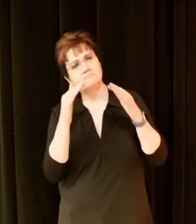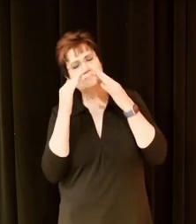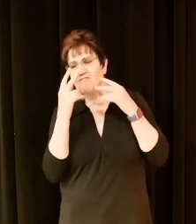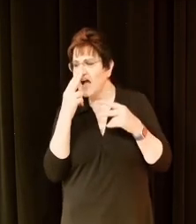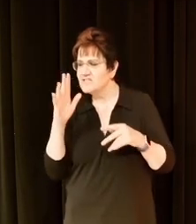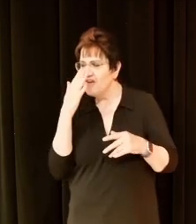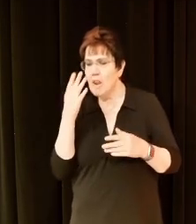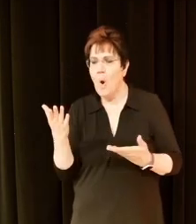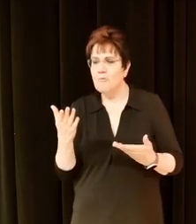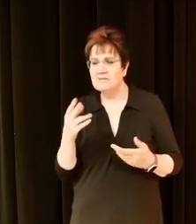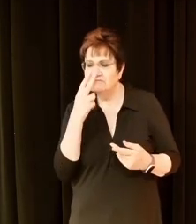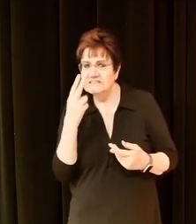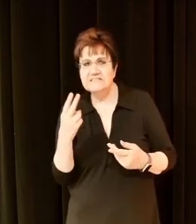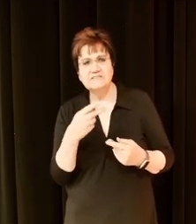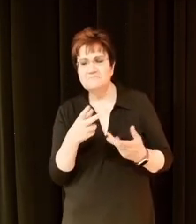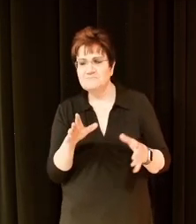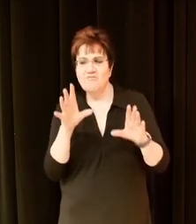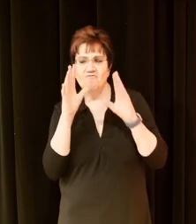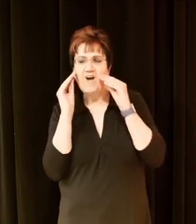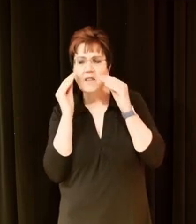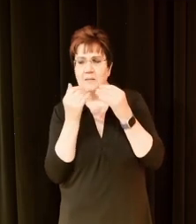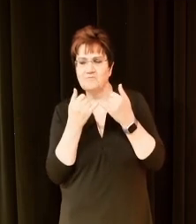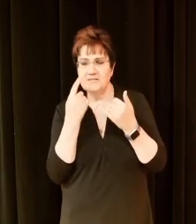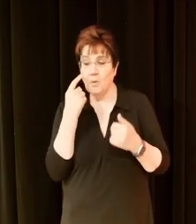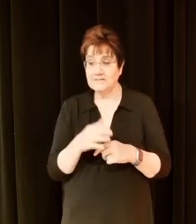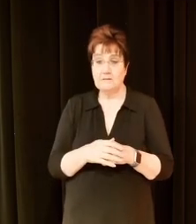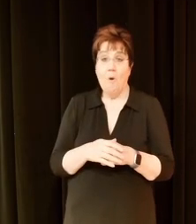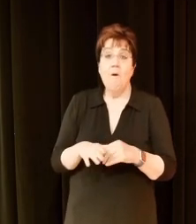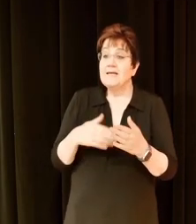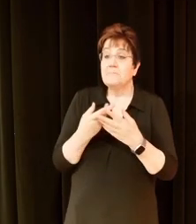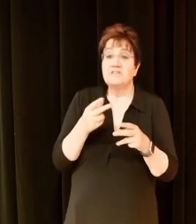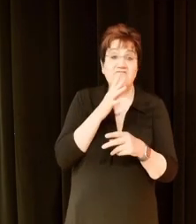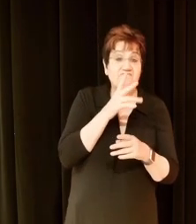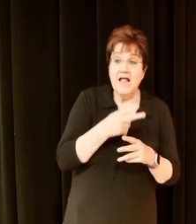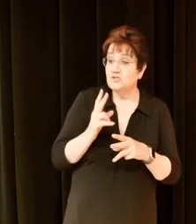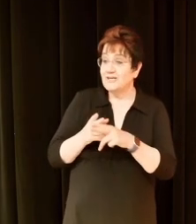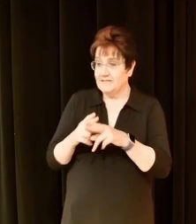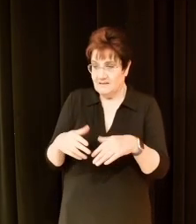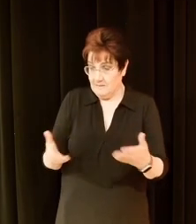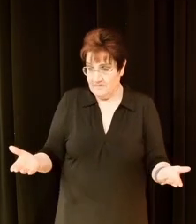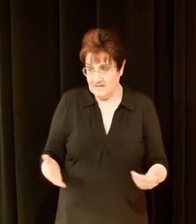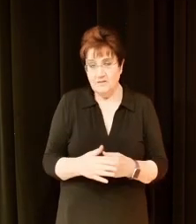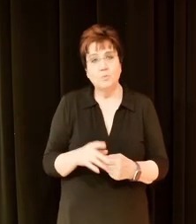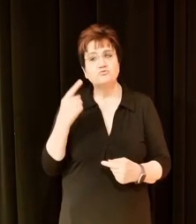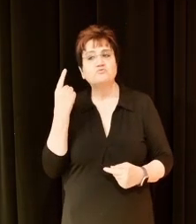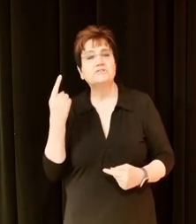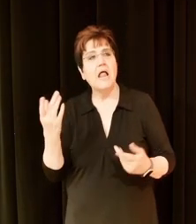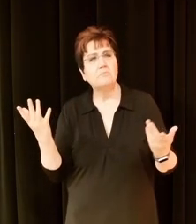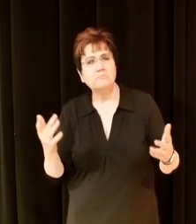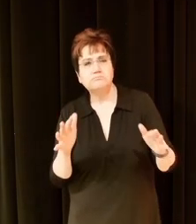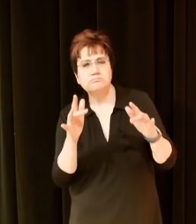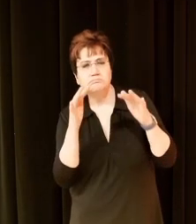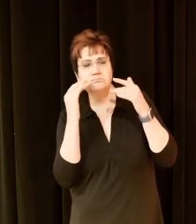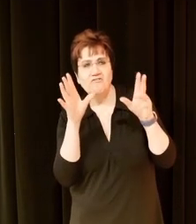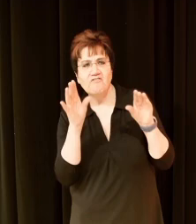auf? Und nochmal, es ist nicht falsch oder richtig, was Ihnen auffällt oder was Sie sehen, sondern Sie nehmen etwas wahr